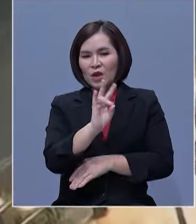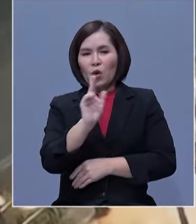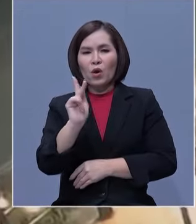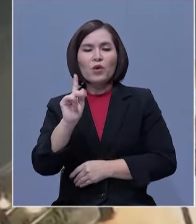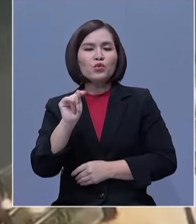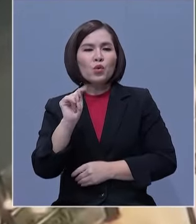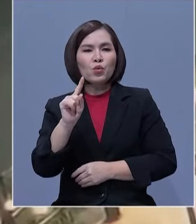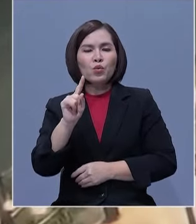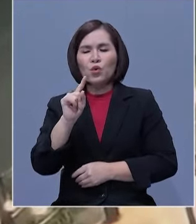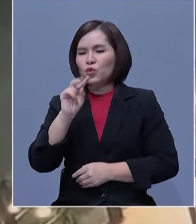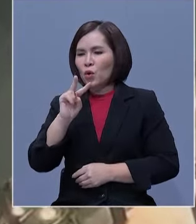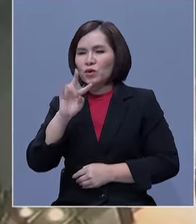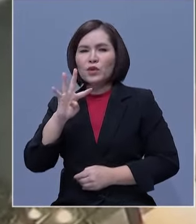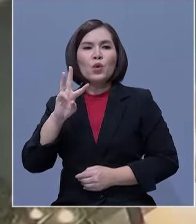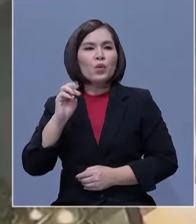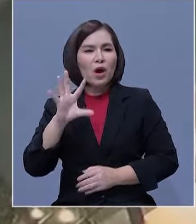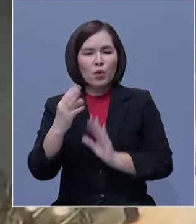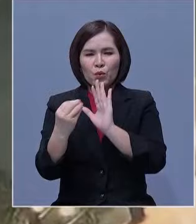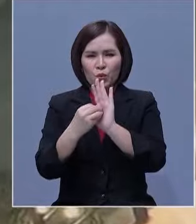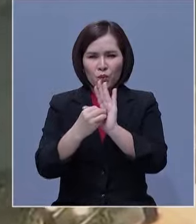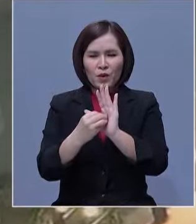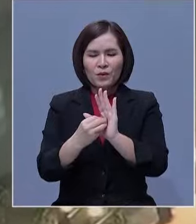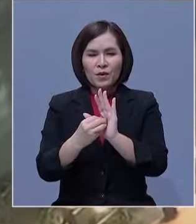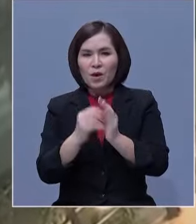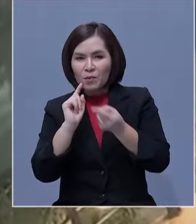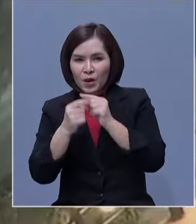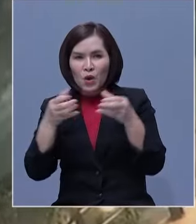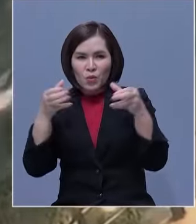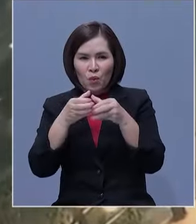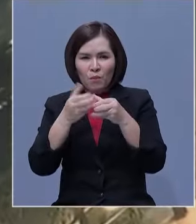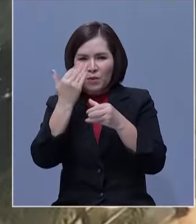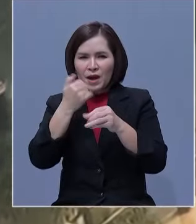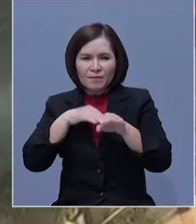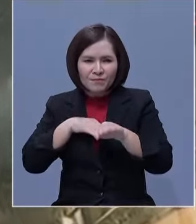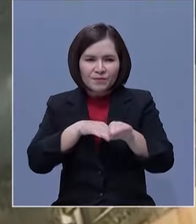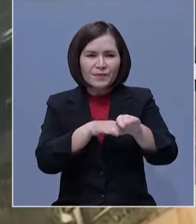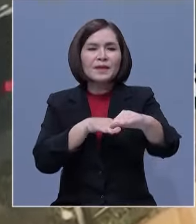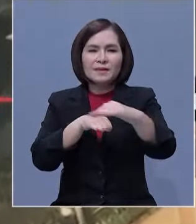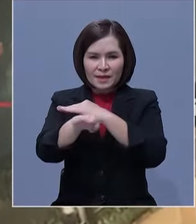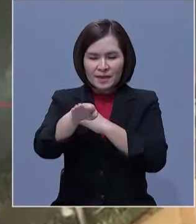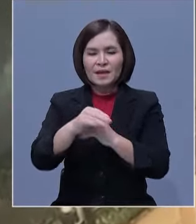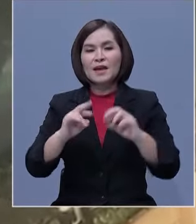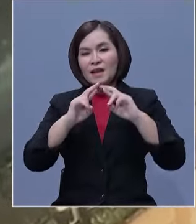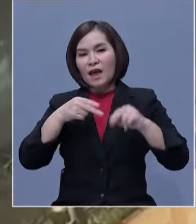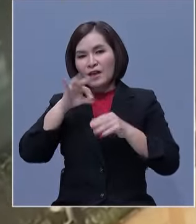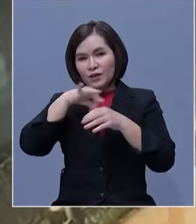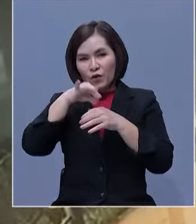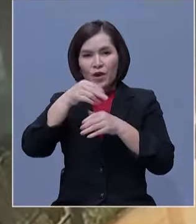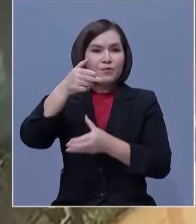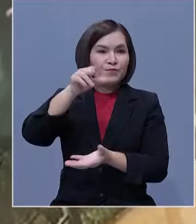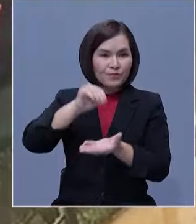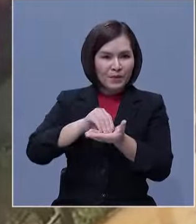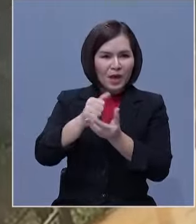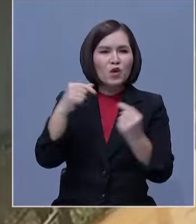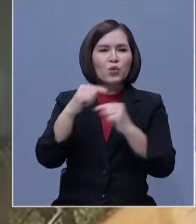ง2465กรุงเทพมหานครหลบหนีไปกับเพื่อนอีก2คนนะครับโดยที่กล้องวงจรปิดหน้าร้านกาแฟหน้าห้